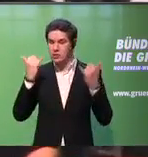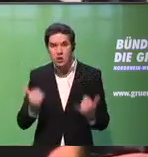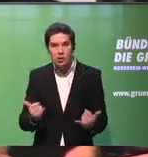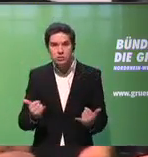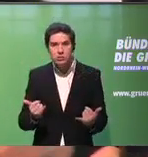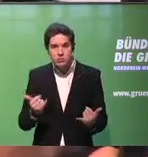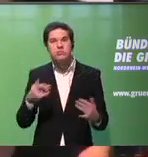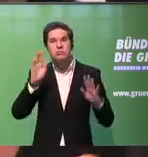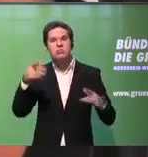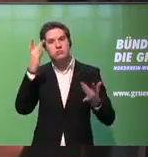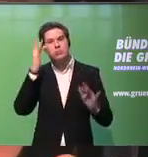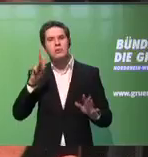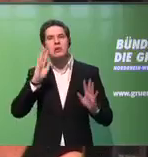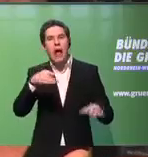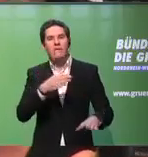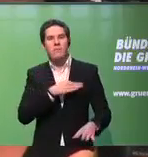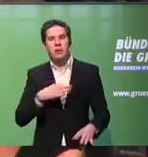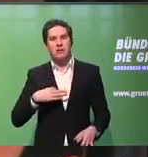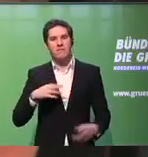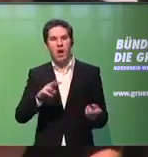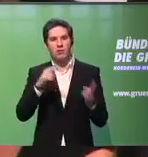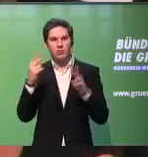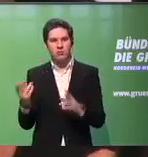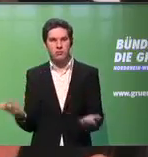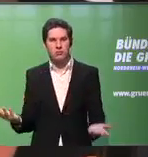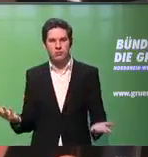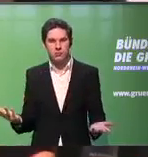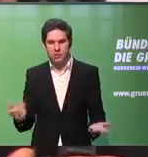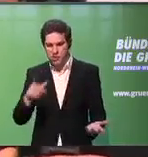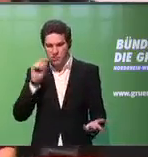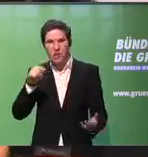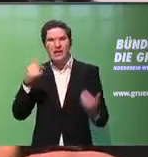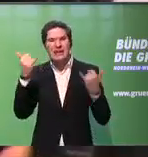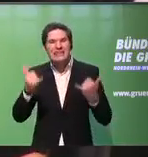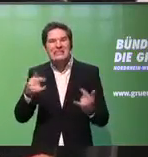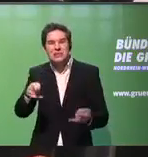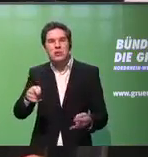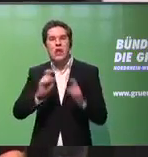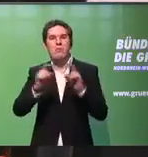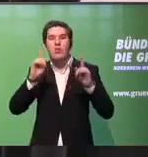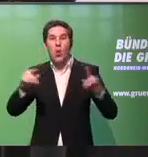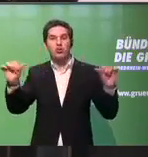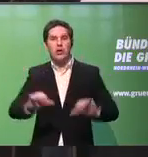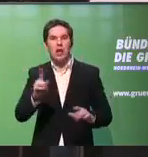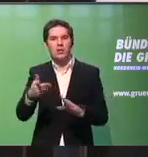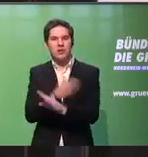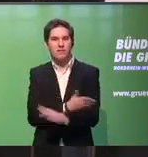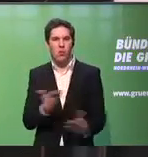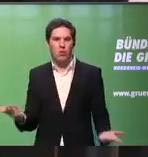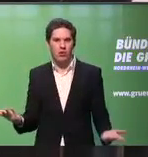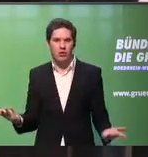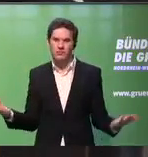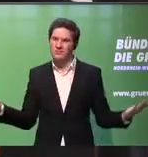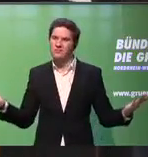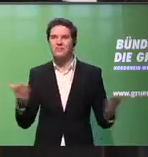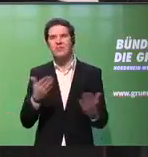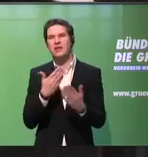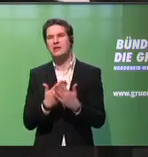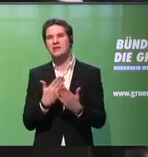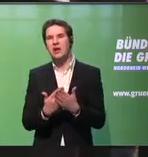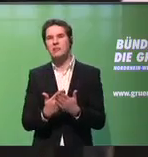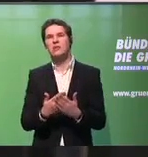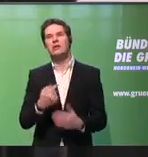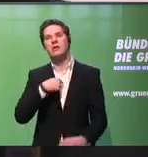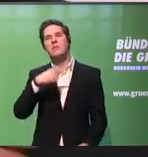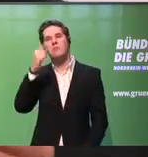Möglichkeit einer Privatisierung, aber auf eine sehr ungünstige und schlechte Art und Weise. Ich denke, dass man immer den Grundsatz der